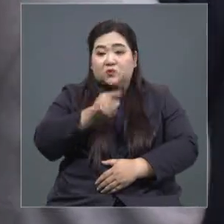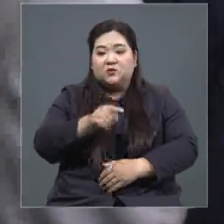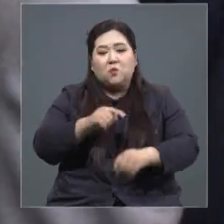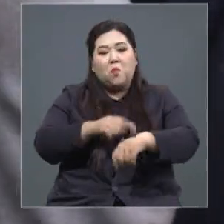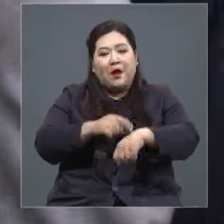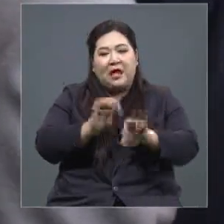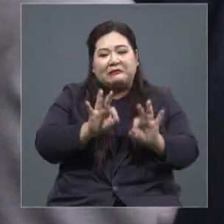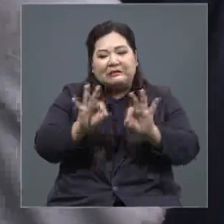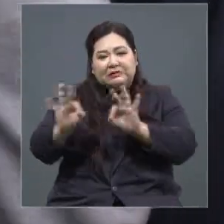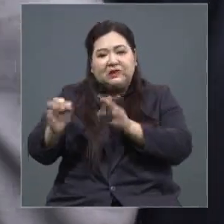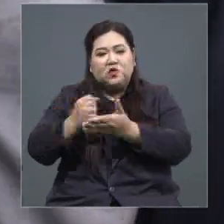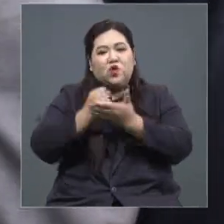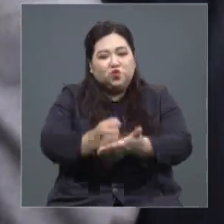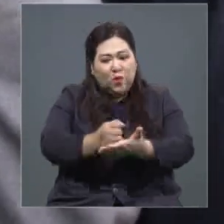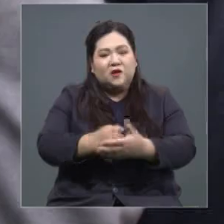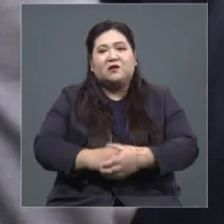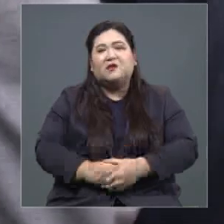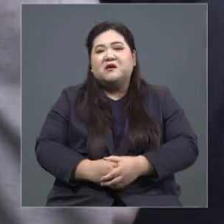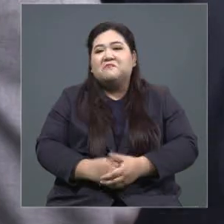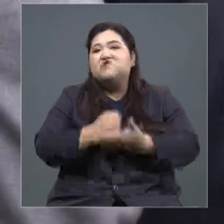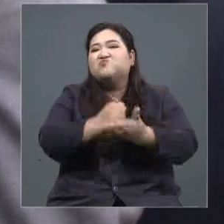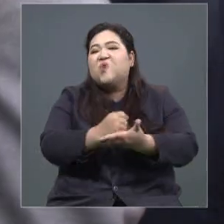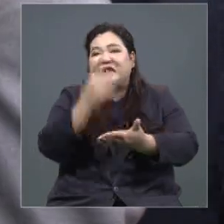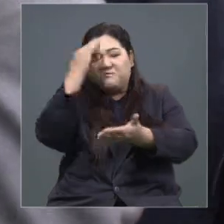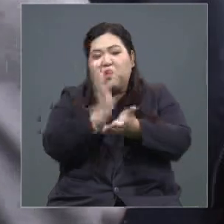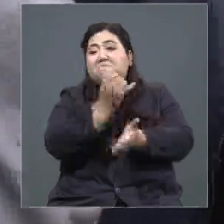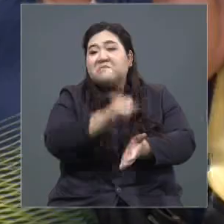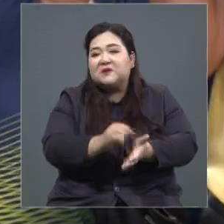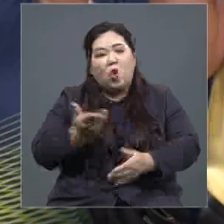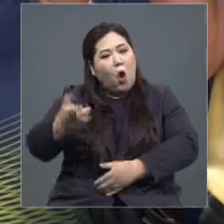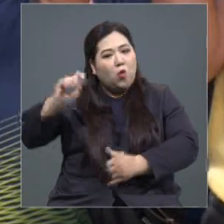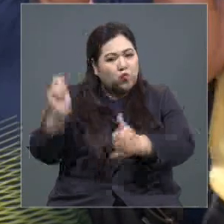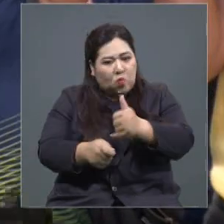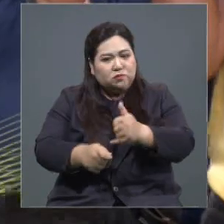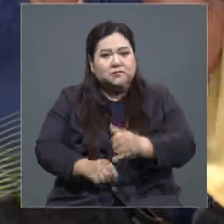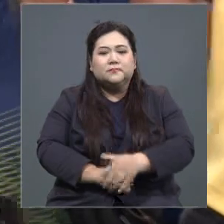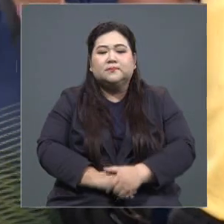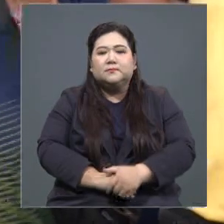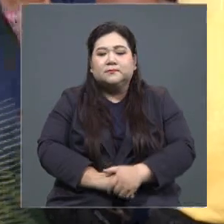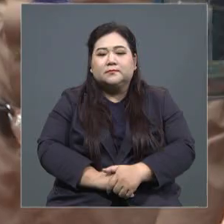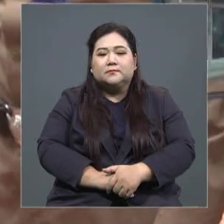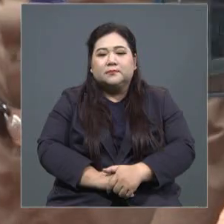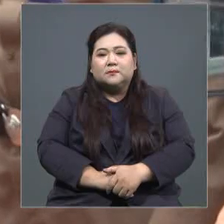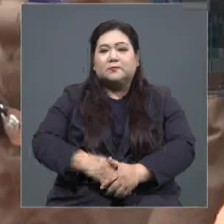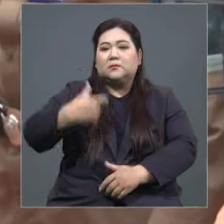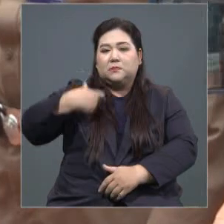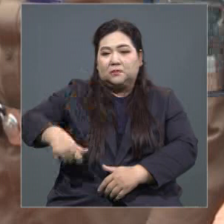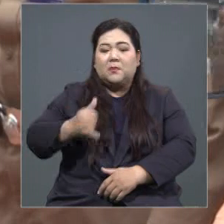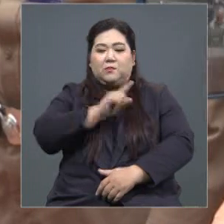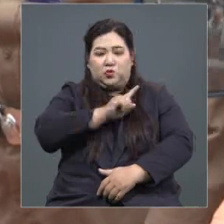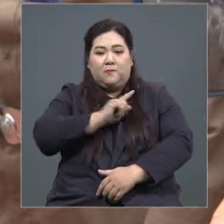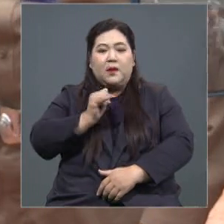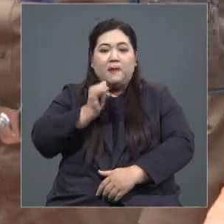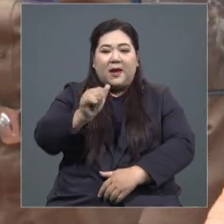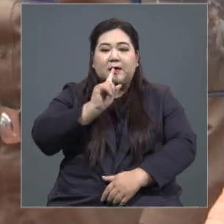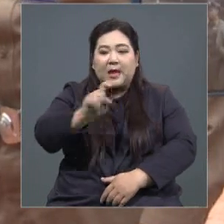งเวลาเพื่อให้ความช่วยเหลือก็ขอให้ลงโทษค่ะหลังจากนี้ค่ะตนจะเข้าไปถามตำรวจสน.เตาปู